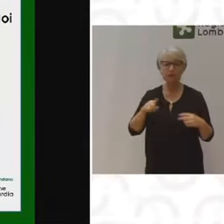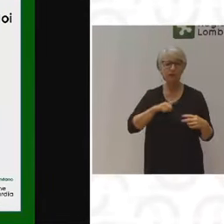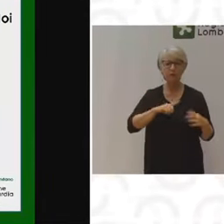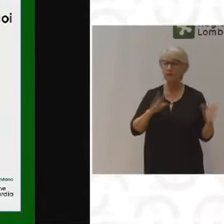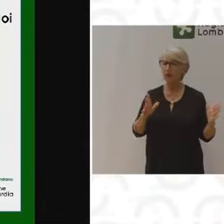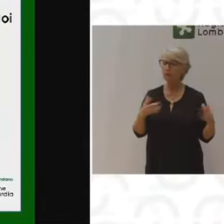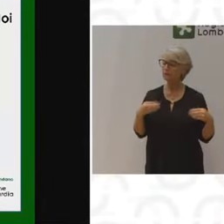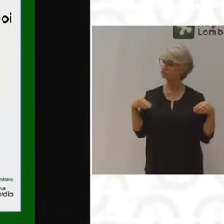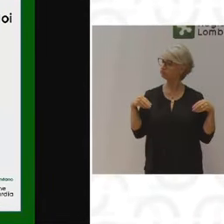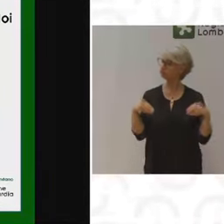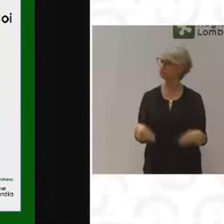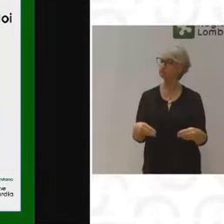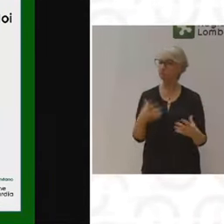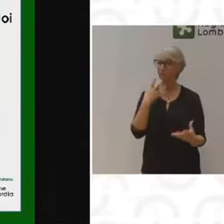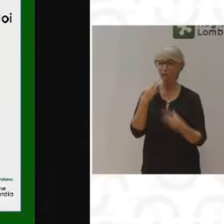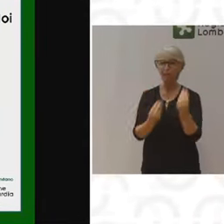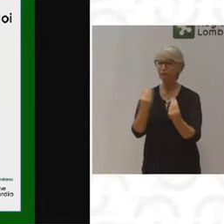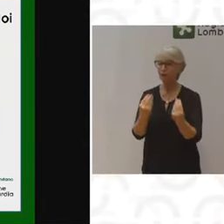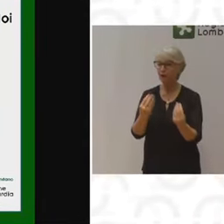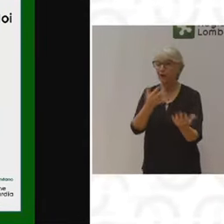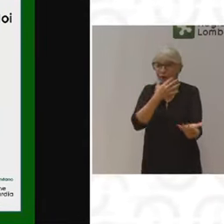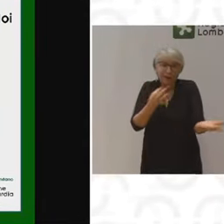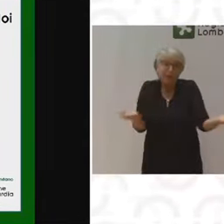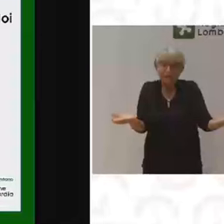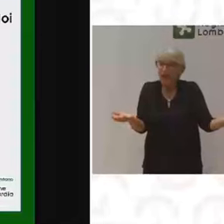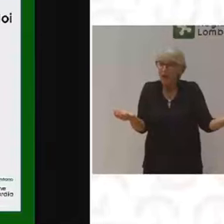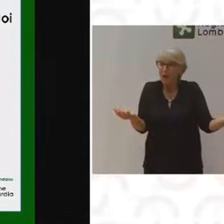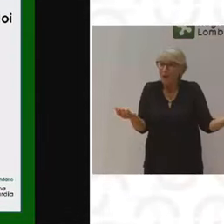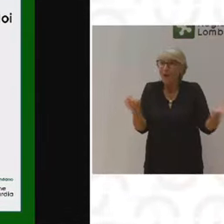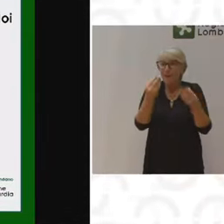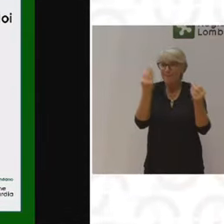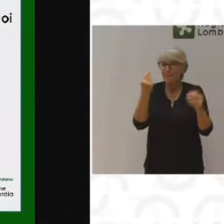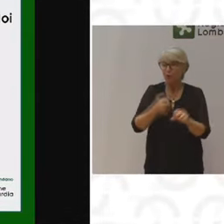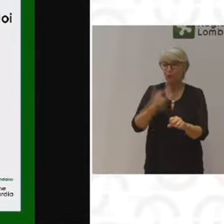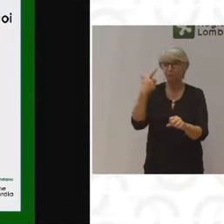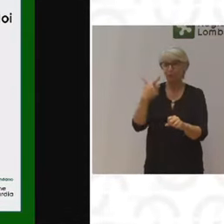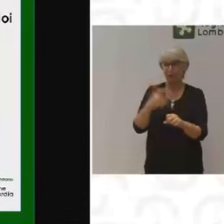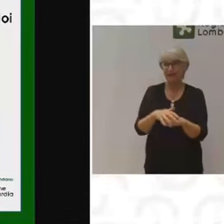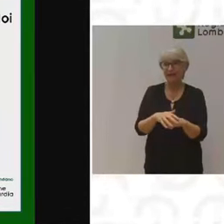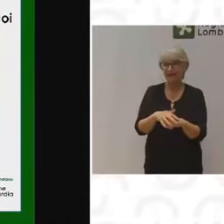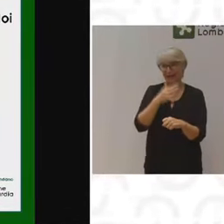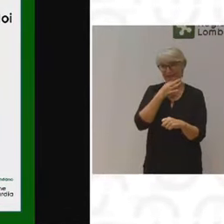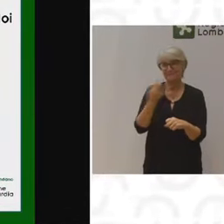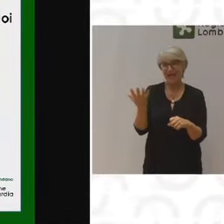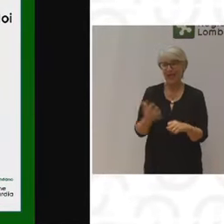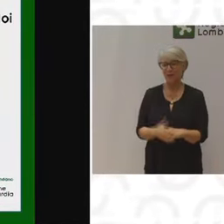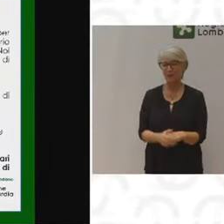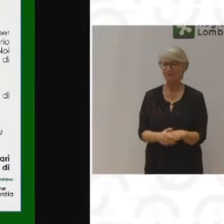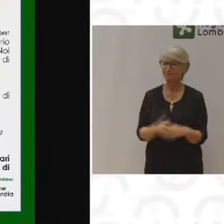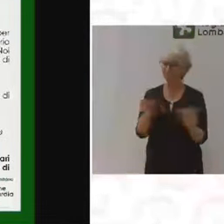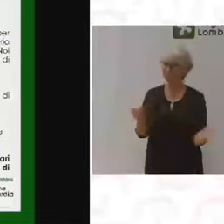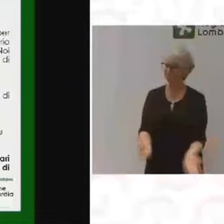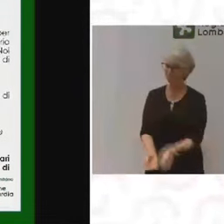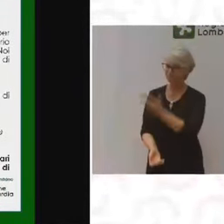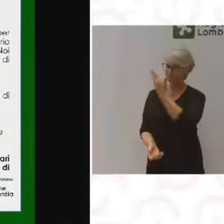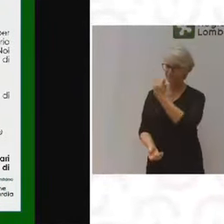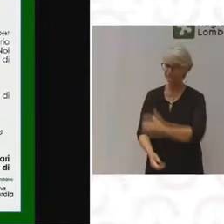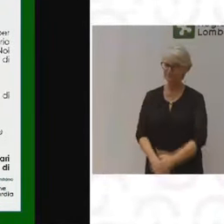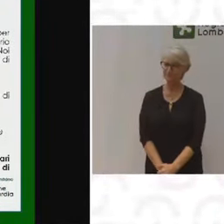sono messi in gioco, e questo è bello, è importante per tutti noi. Allora, vado.